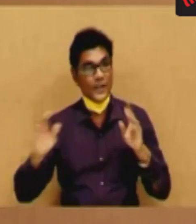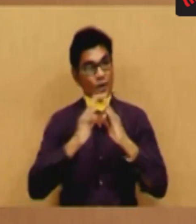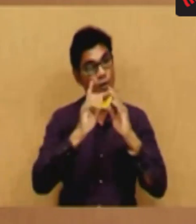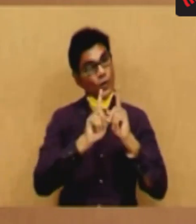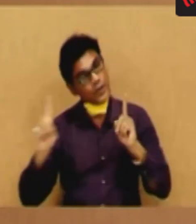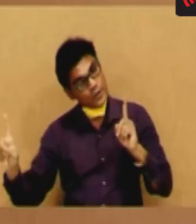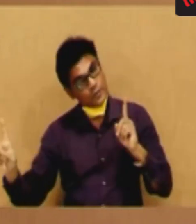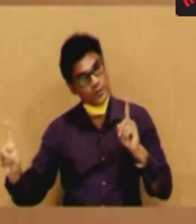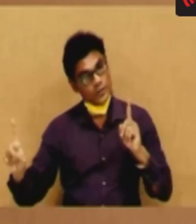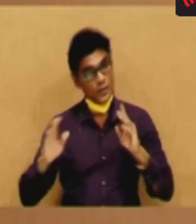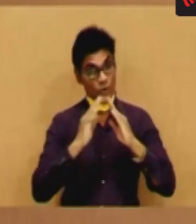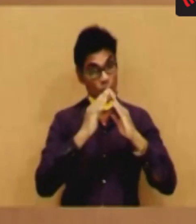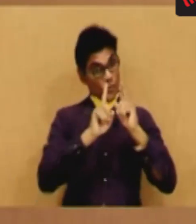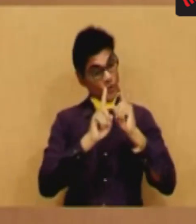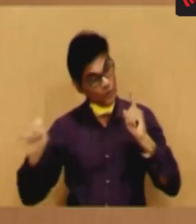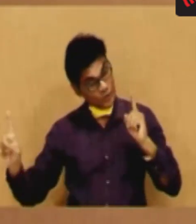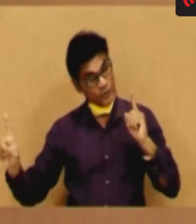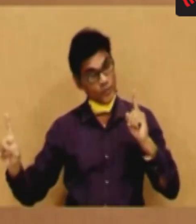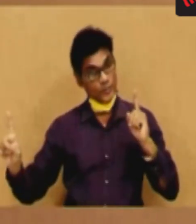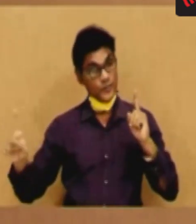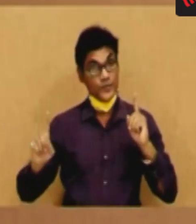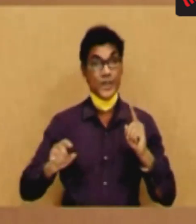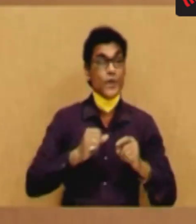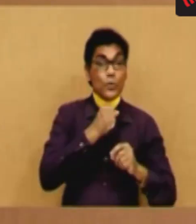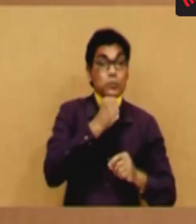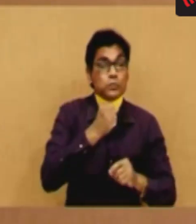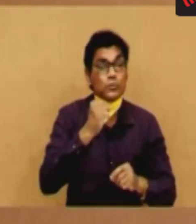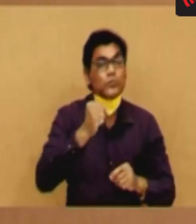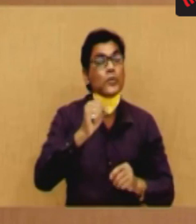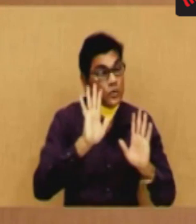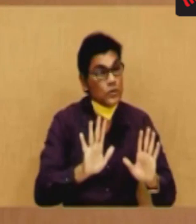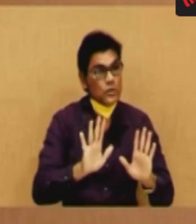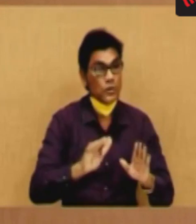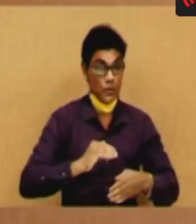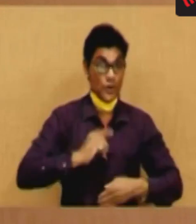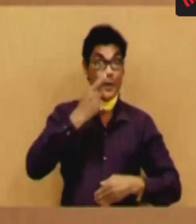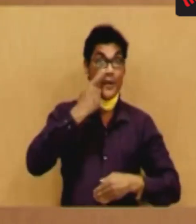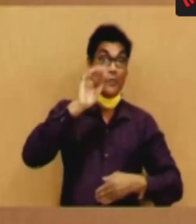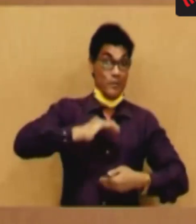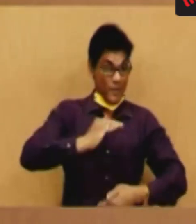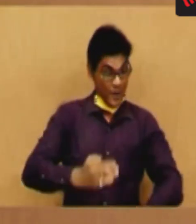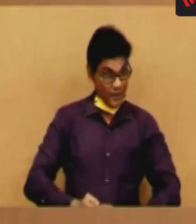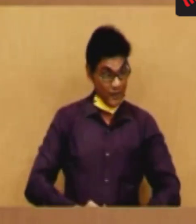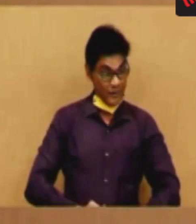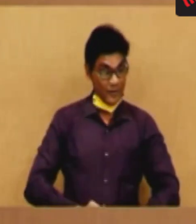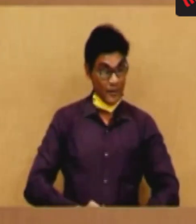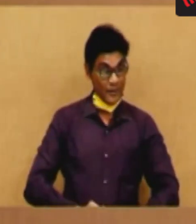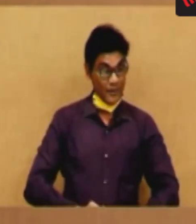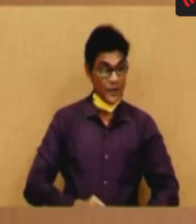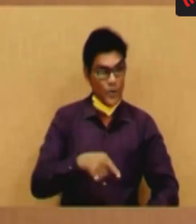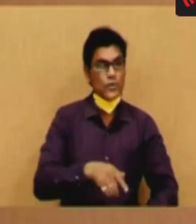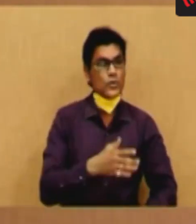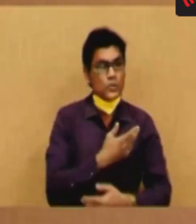मध्य अलगा रहिबे आ घरे जदि वयस्क किए अछंती गर्भवती महिला अछंती घरे